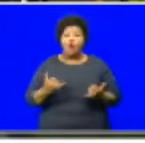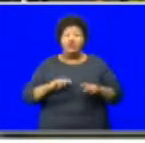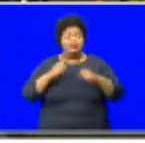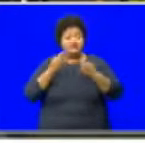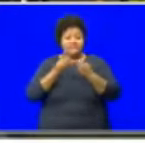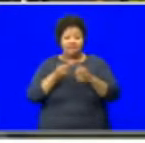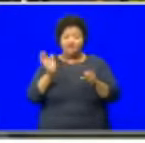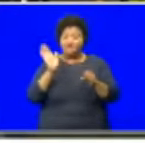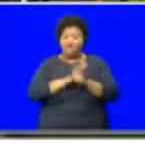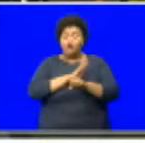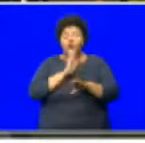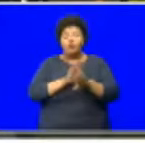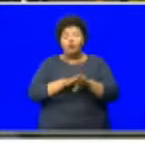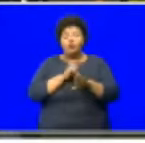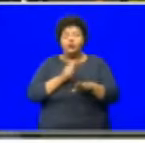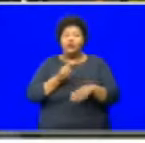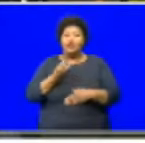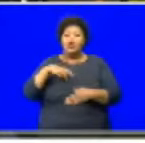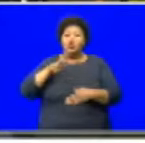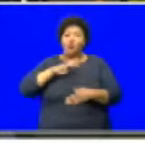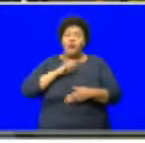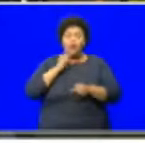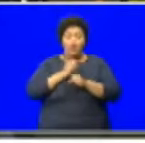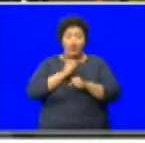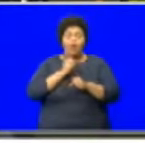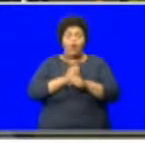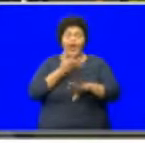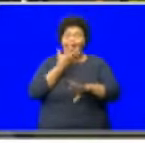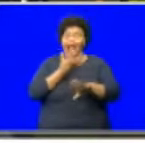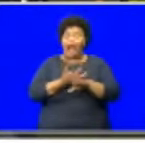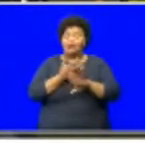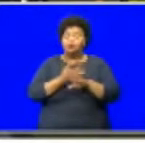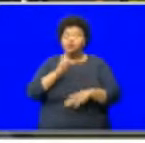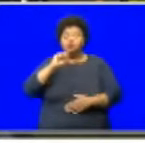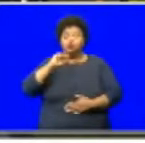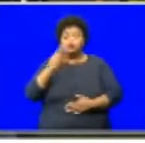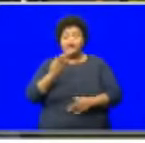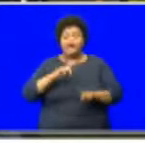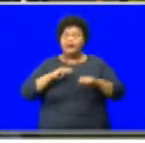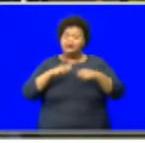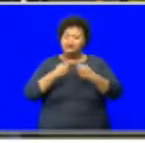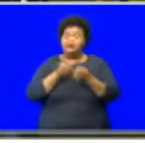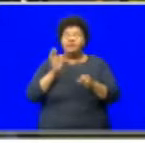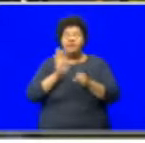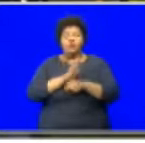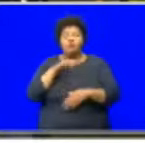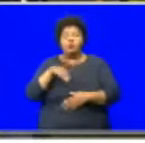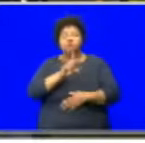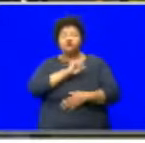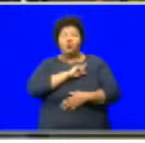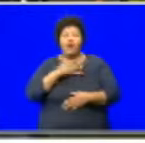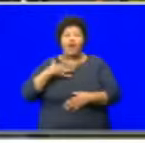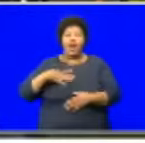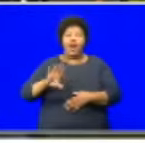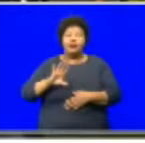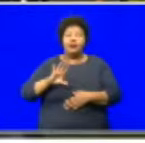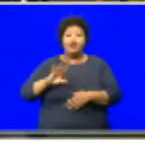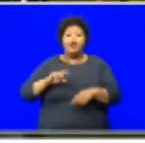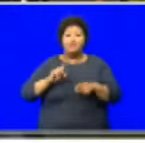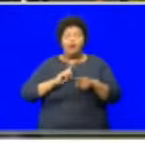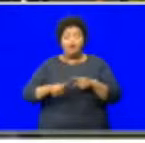working tirelessly to make sure that by Tuesday we have the full squad because some other players pulled out due to